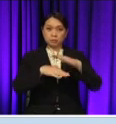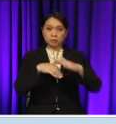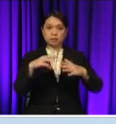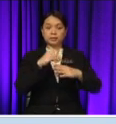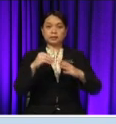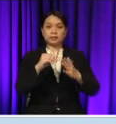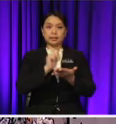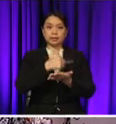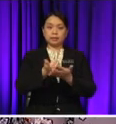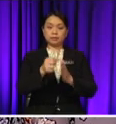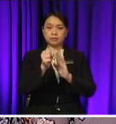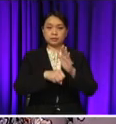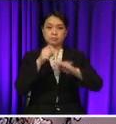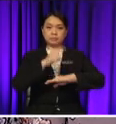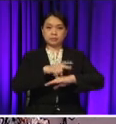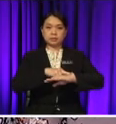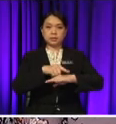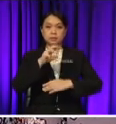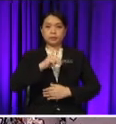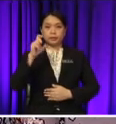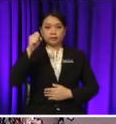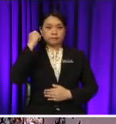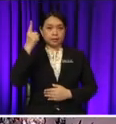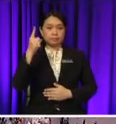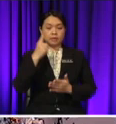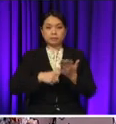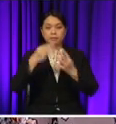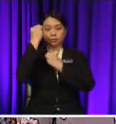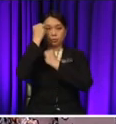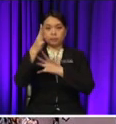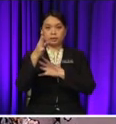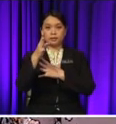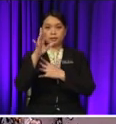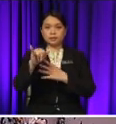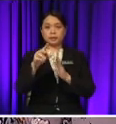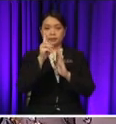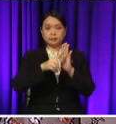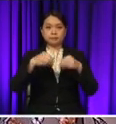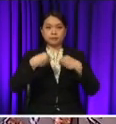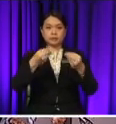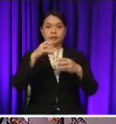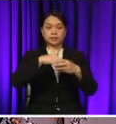murid-murid mesti paham apa maklumat yang seolah memberi sikap kita